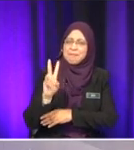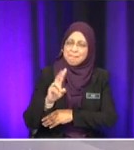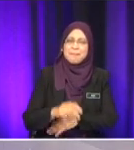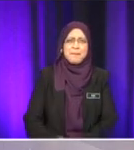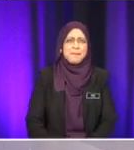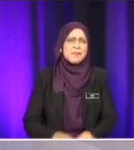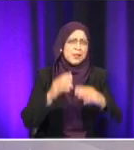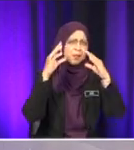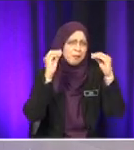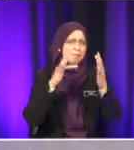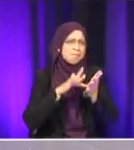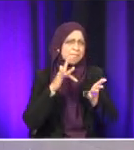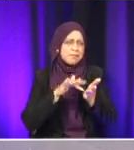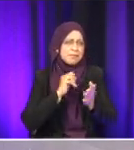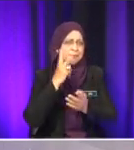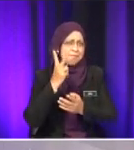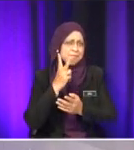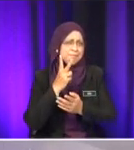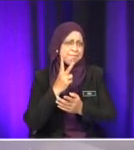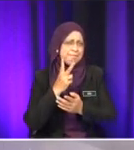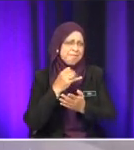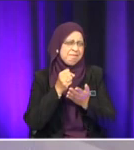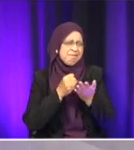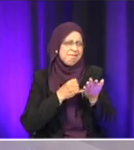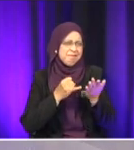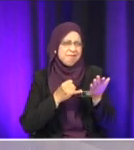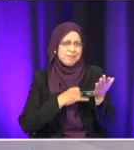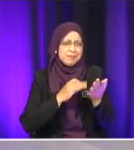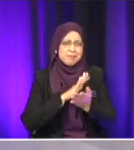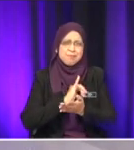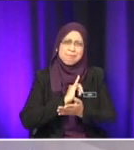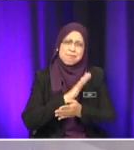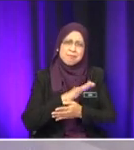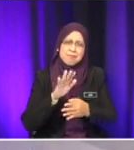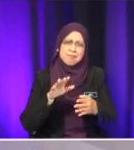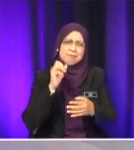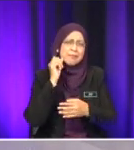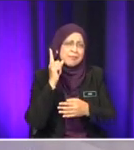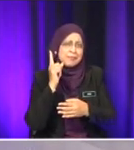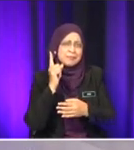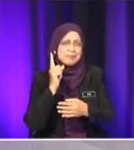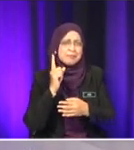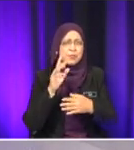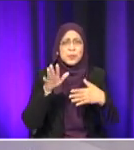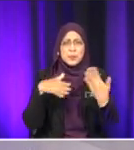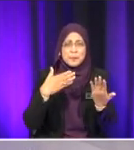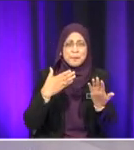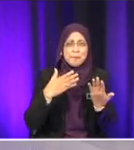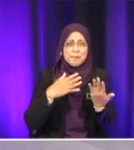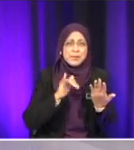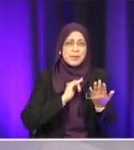satu hasil karya seni nih kira-kira saya menggunakan bahasa